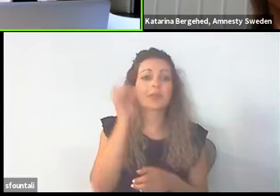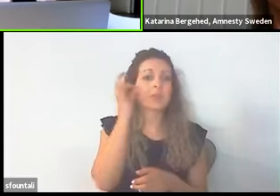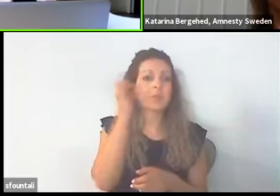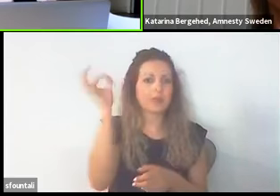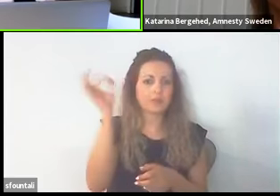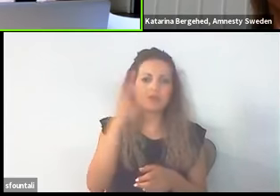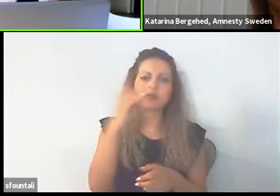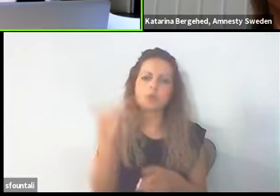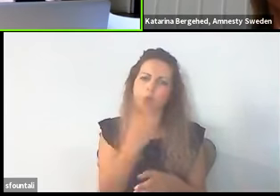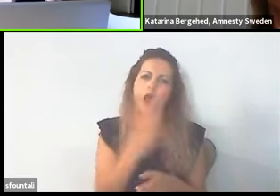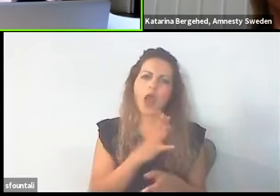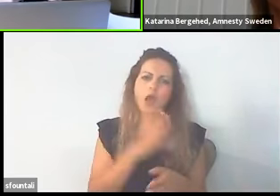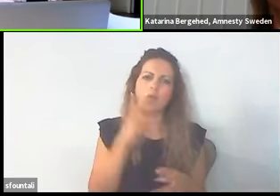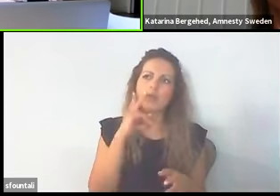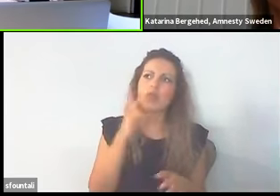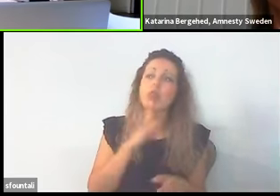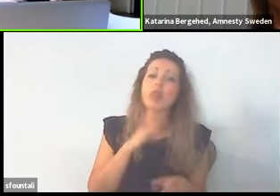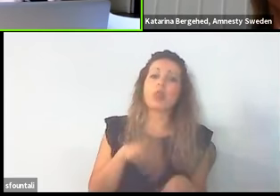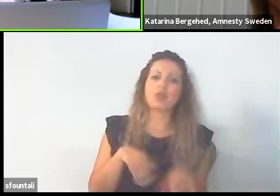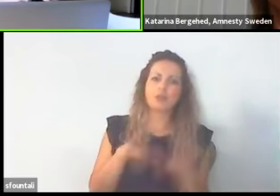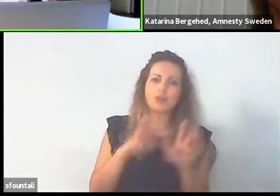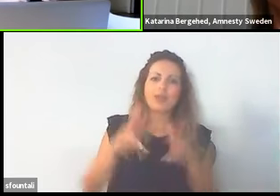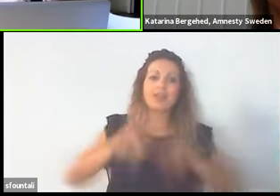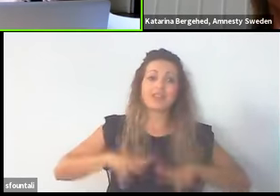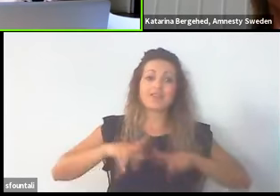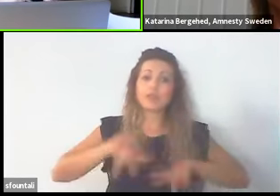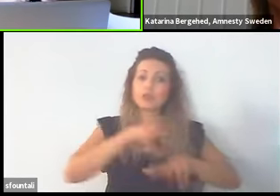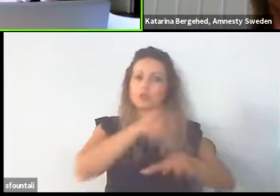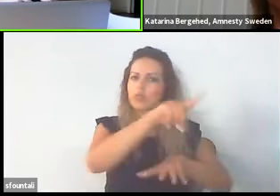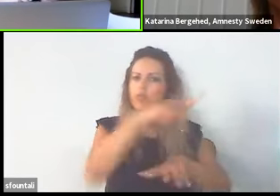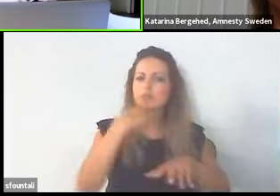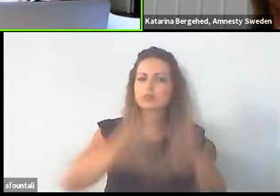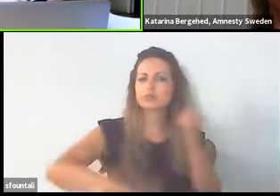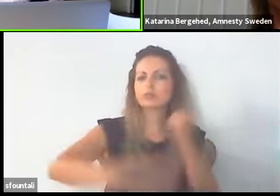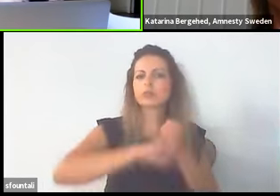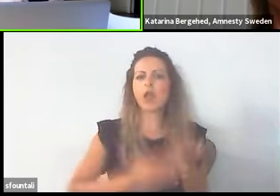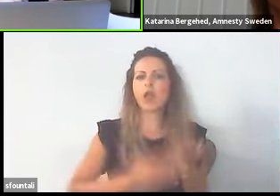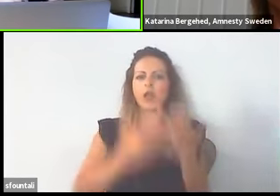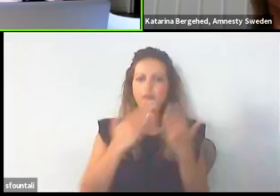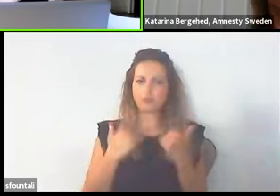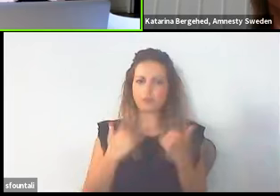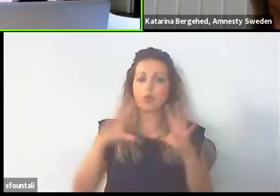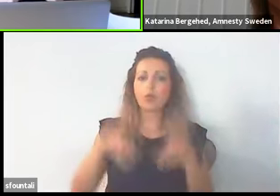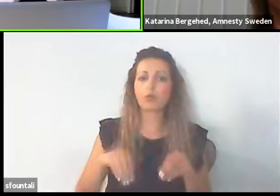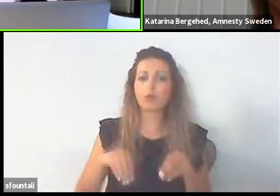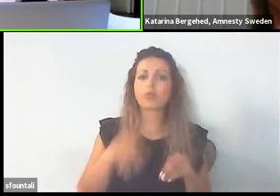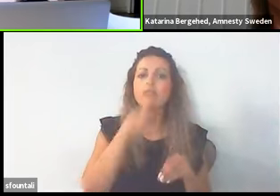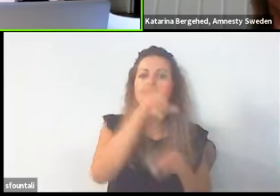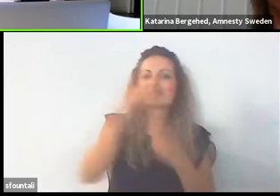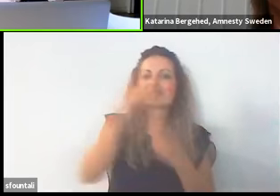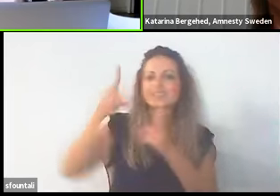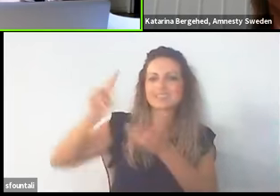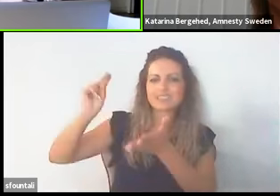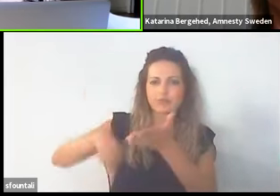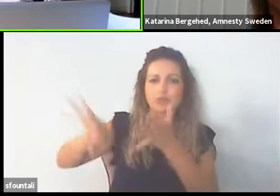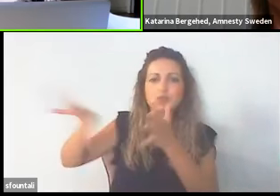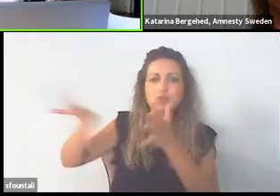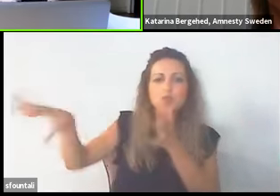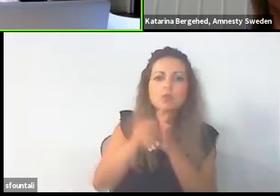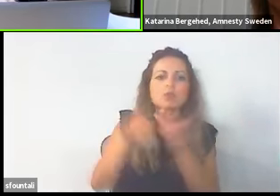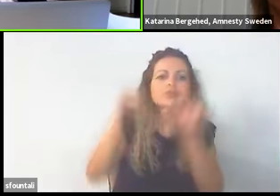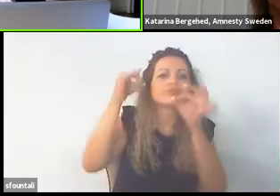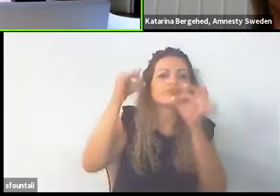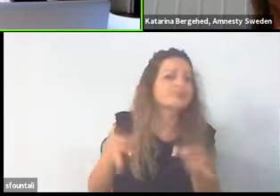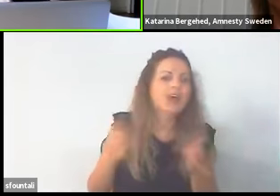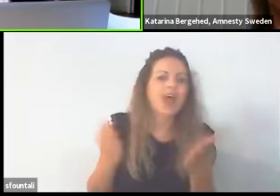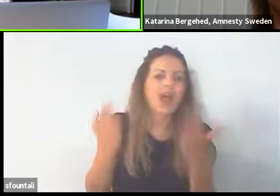η κυβέρνηση της Σουηδίας δεν ήταν ιδιαίτερα υποστηρικτική σε ό,τι αφορά την υιοθέτηση της σύμβασης, την επικύρωση της Σύμβασης της Κωνσταντινούπολης και συνεπώς